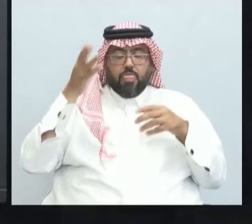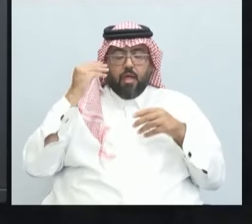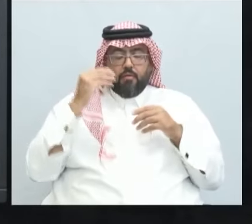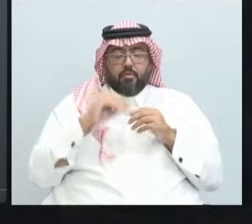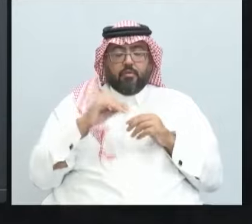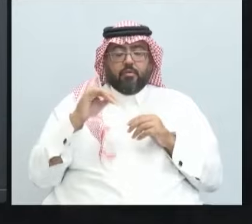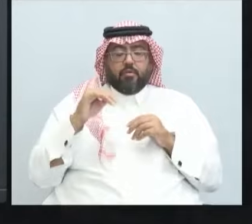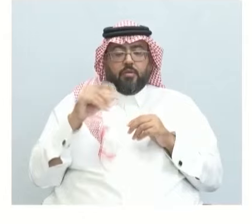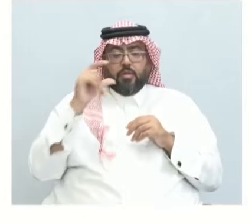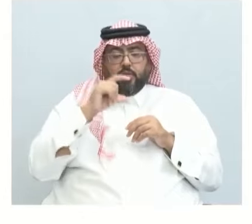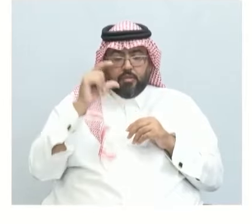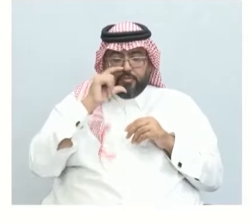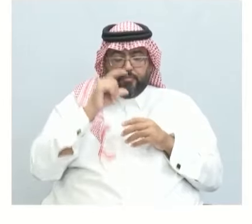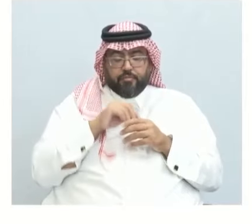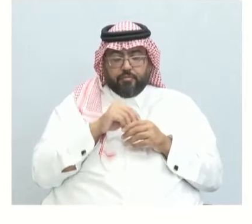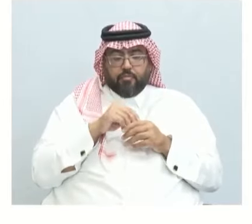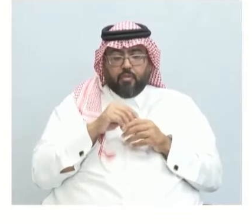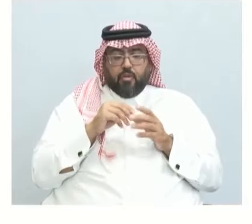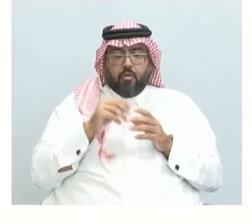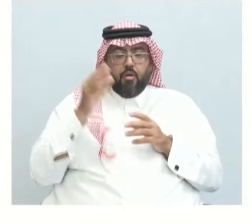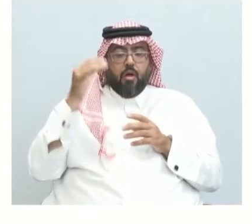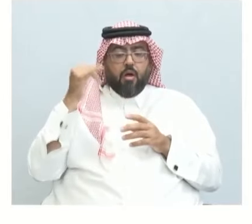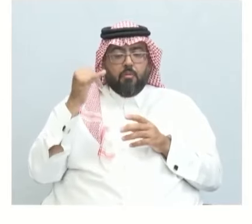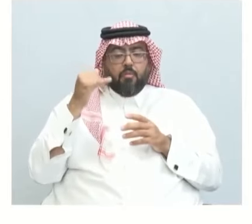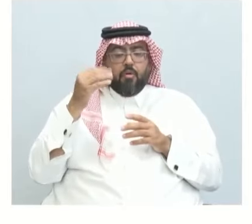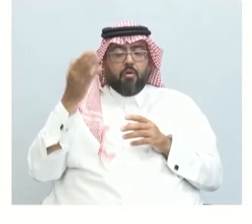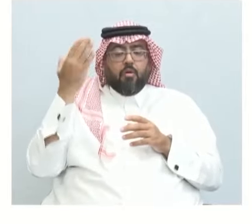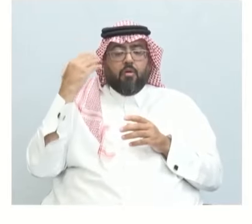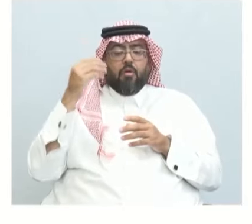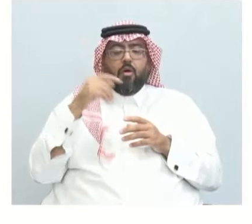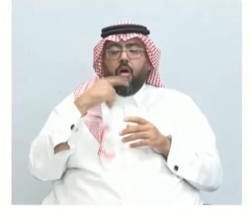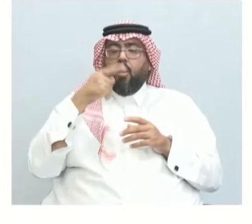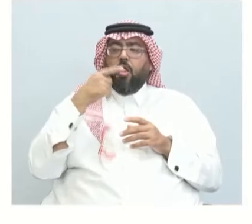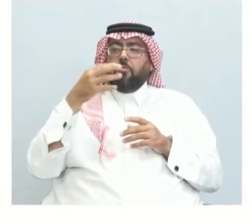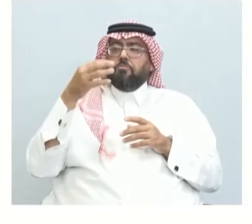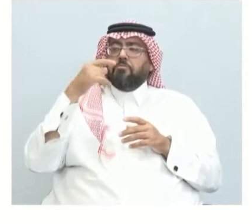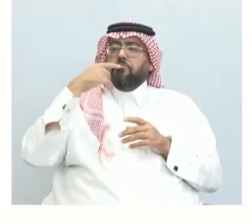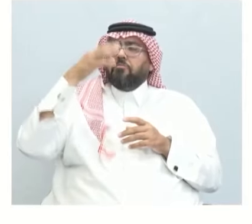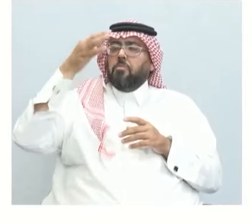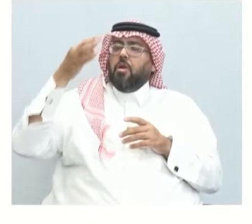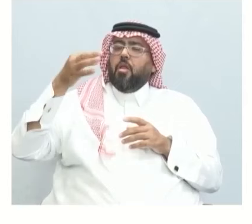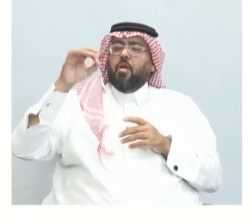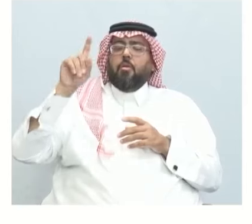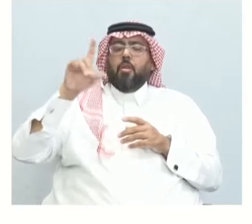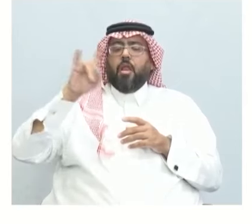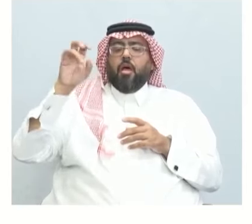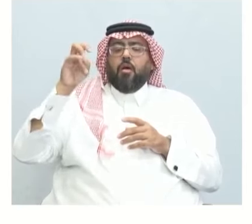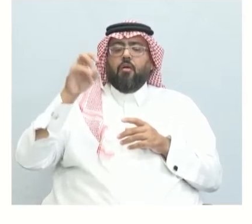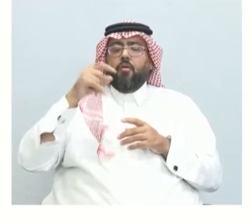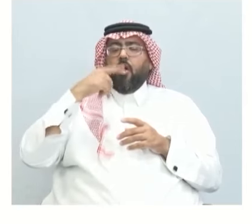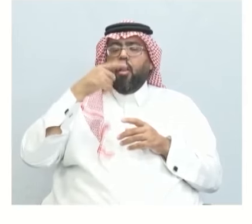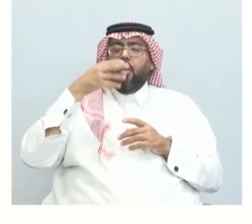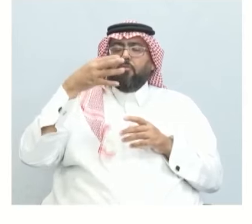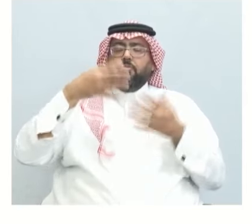العرب الثقافيه والدينيه تقدم ان العرب كانوا اهل بلاغه وفصاحه العرب كانت كانوا اهل البلاغه فصح